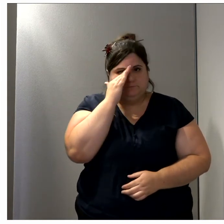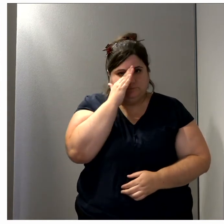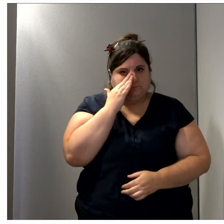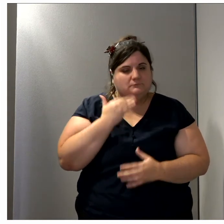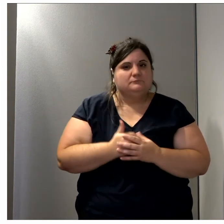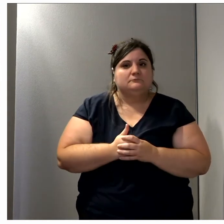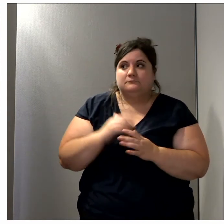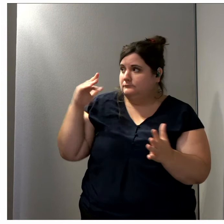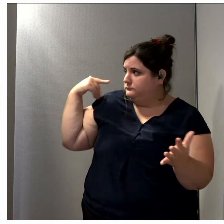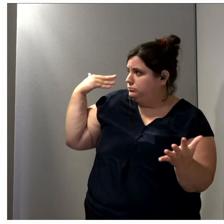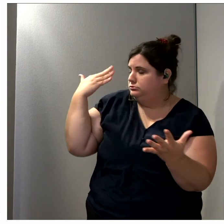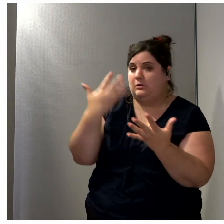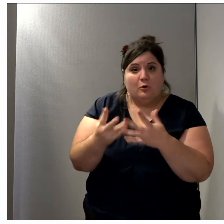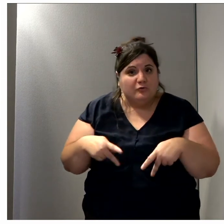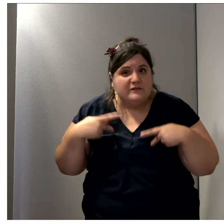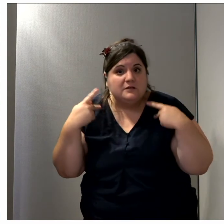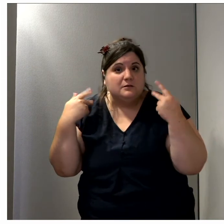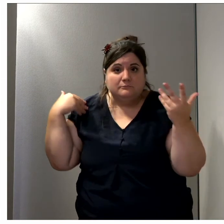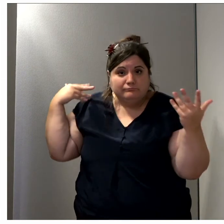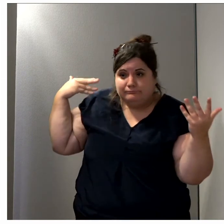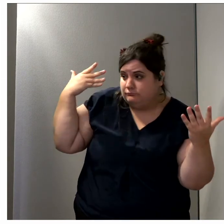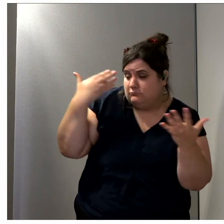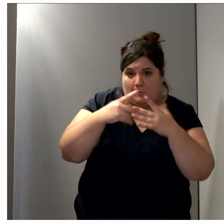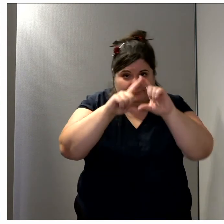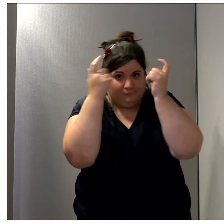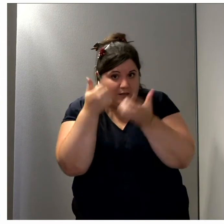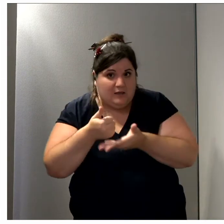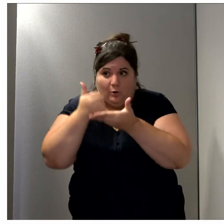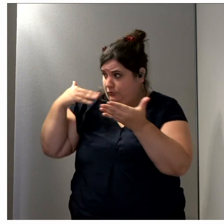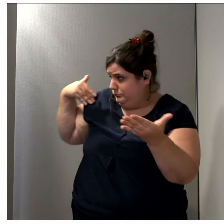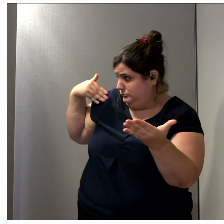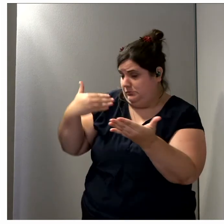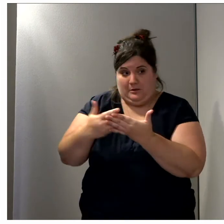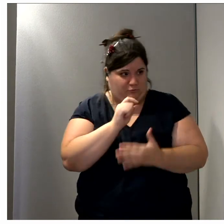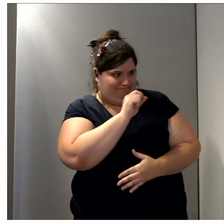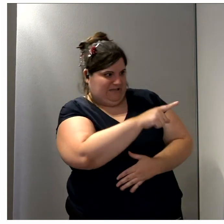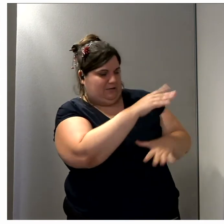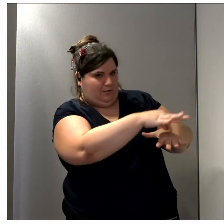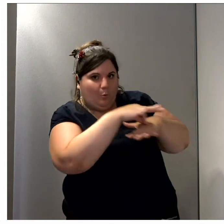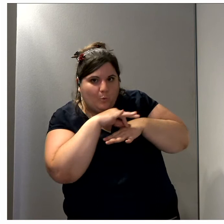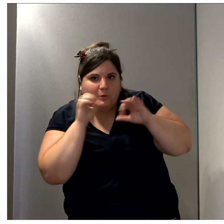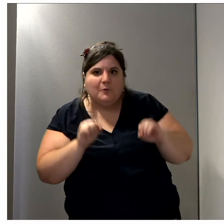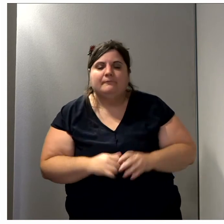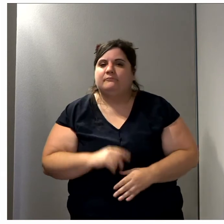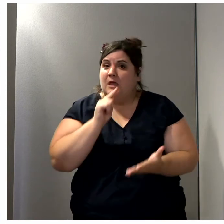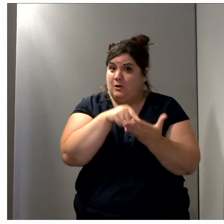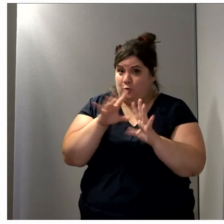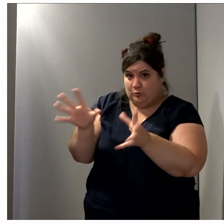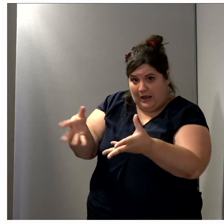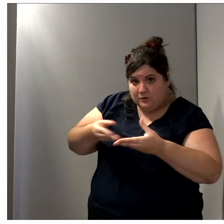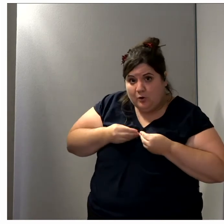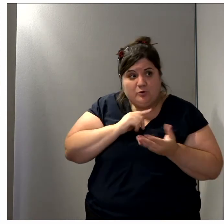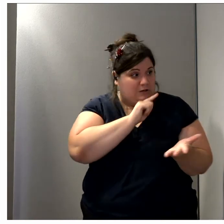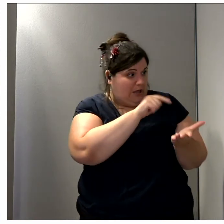de leur parcours d'aidant. Donc ce lieu est surtout un lieu de ressources dédié, un espace d'accueil et